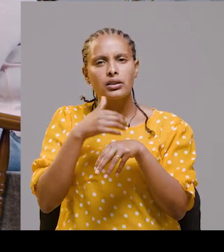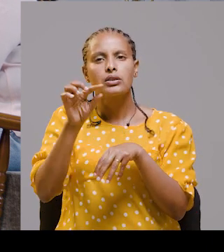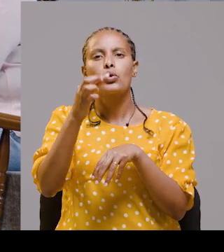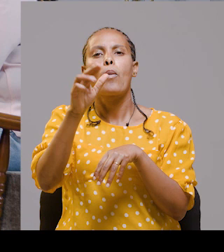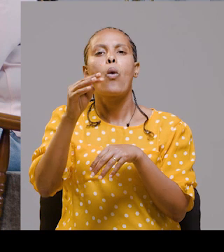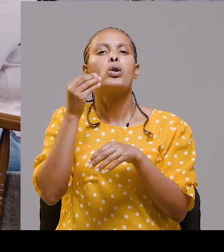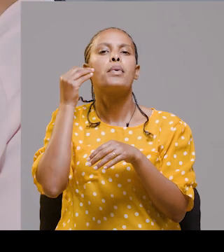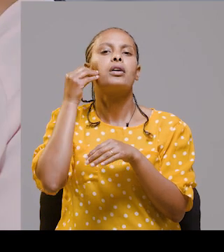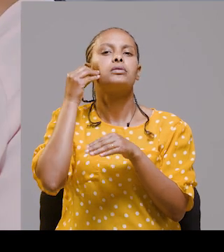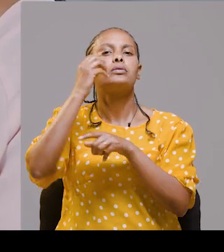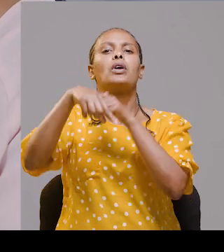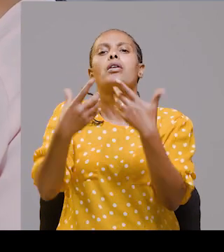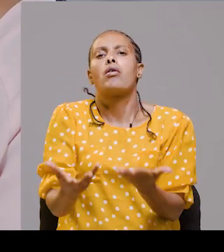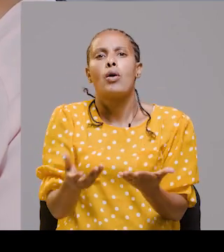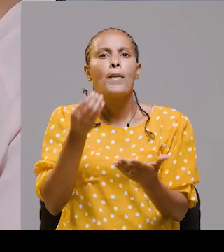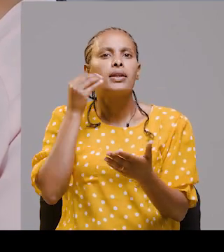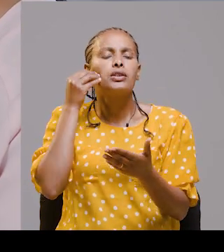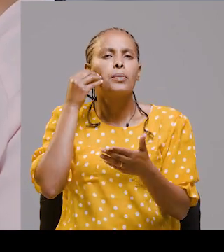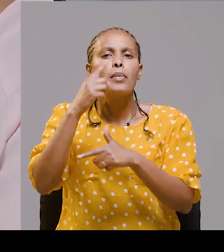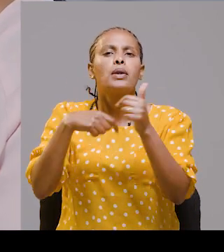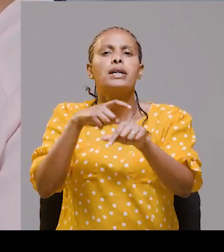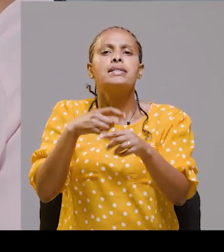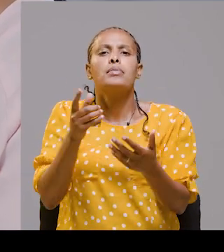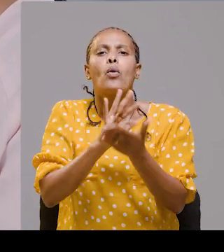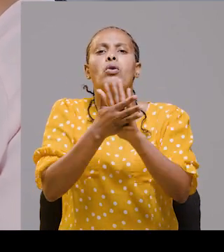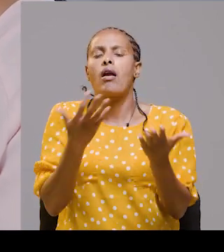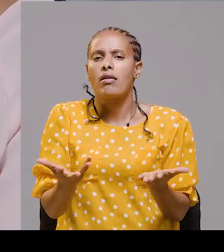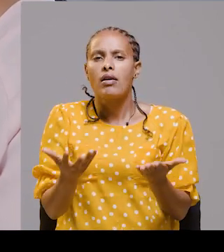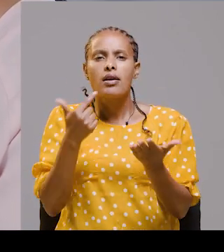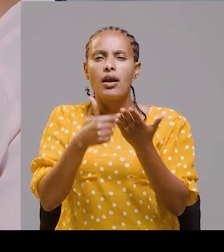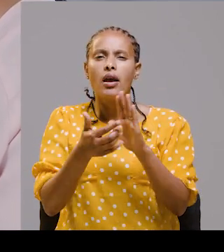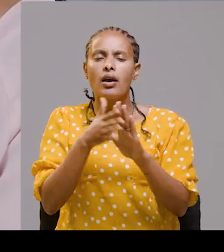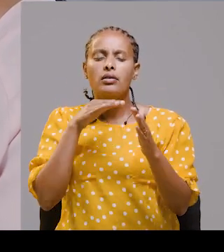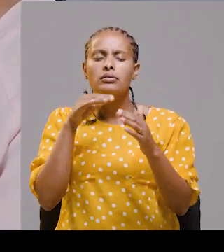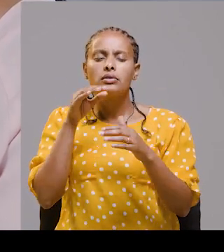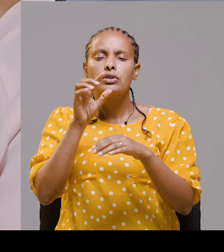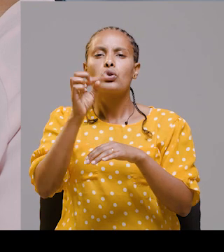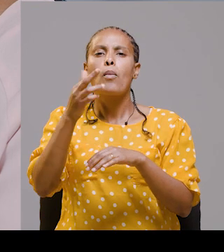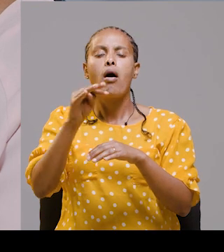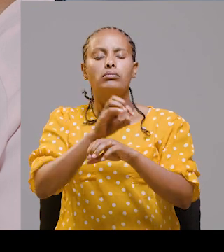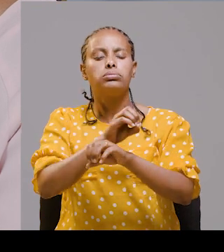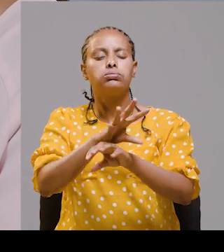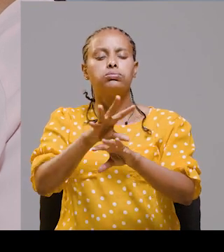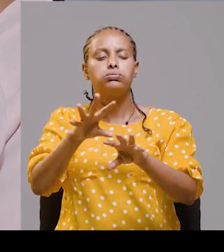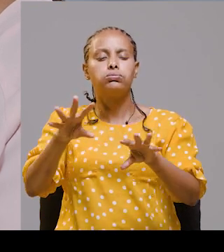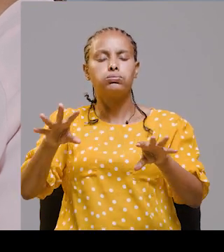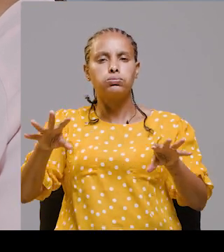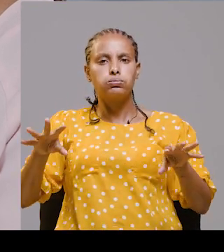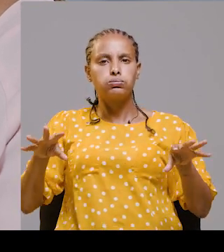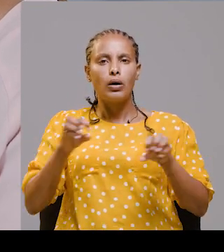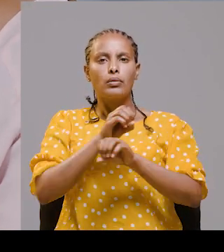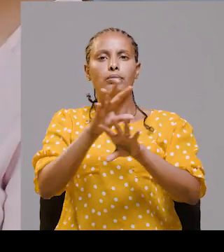ይዘው ወደ ቤታቸው ይሄዳሉ ቤታቸው የሚሄዱበት ጊዜ ምንድነው የሚሆነው ይሄ ትሮማ መሰራጨት ይጀምራል